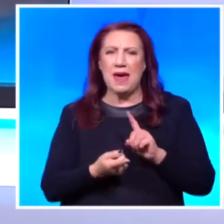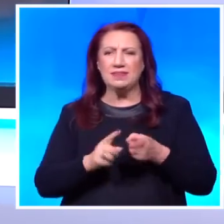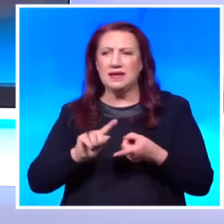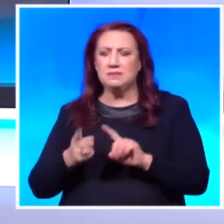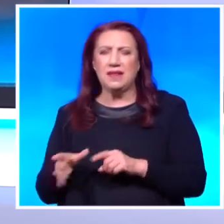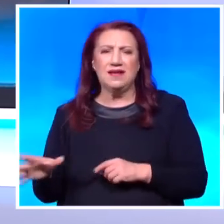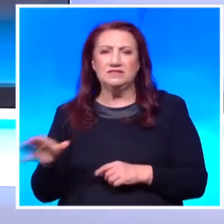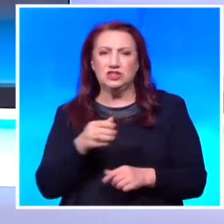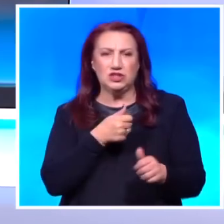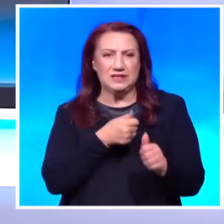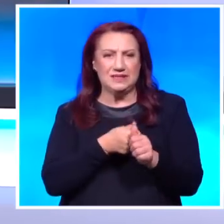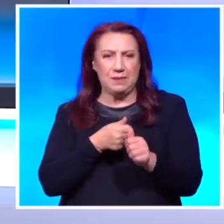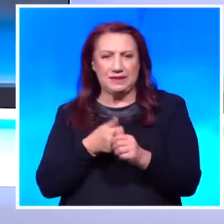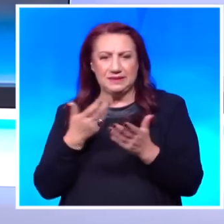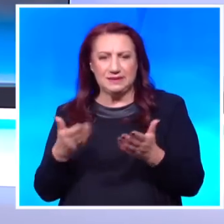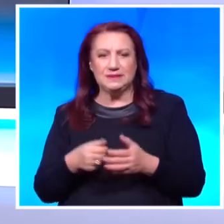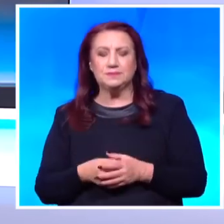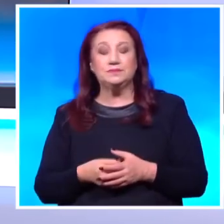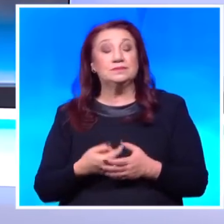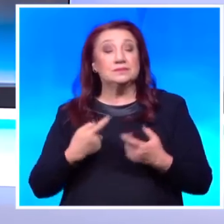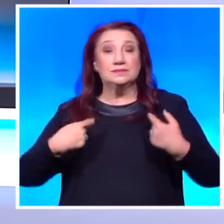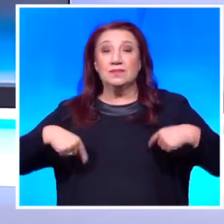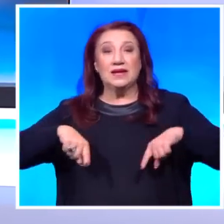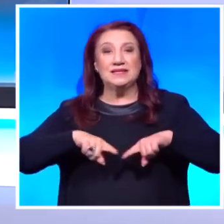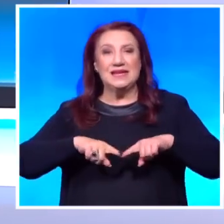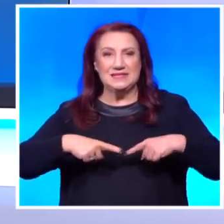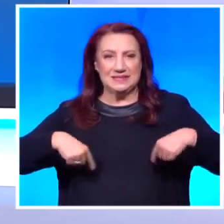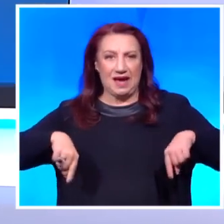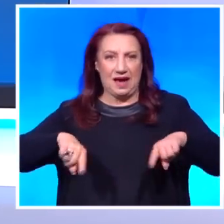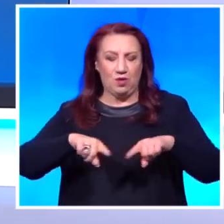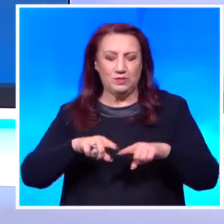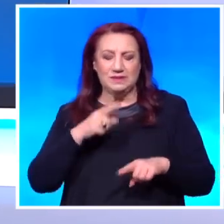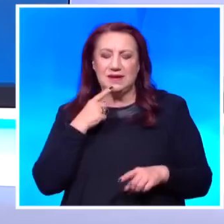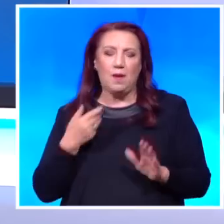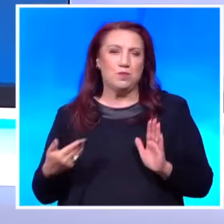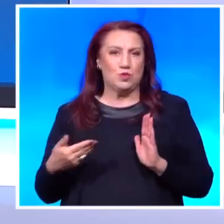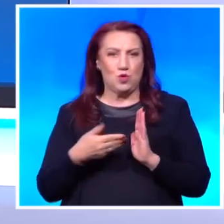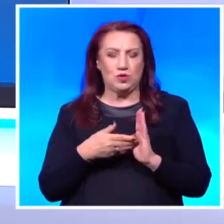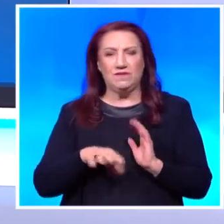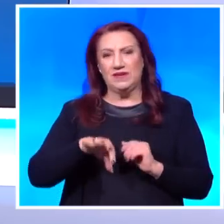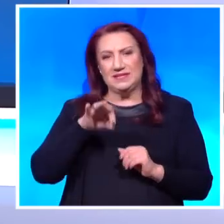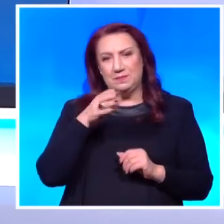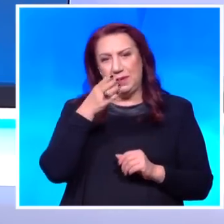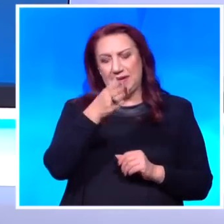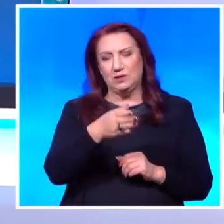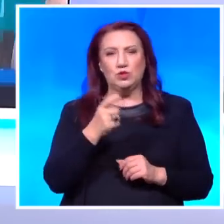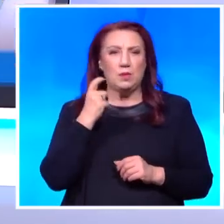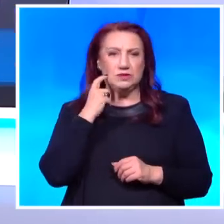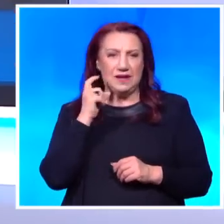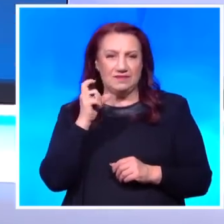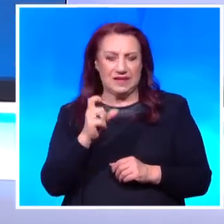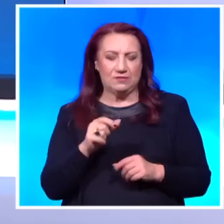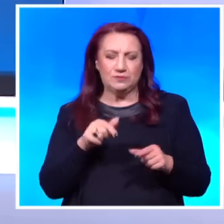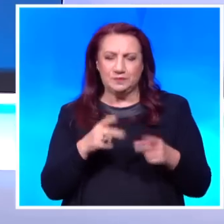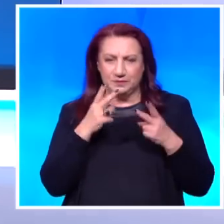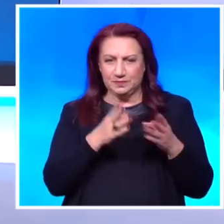остра позиция срещу избирането на Сарафов на мястото на Гешев. Подробностите сега от репортерите на BTV. Първо към Ванина Неткова